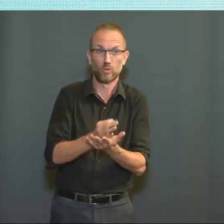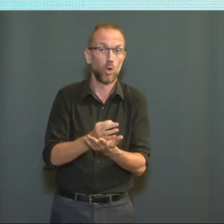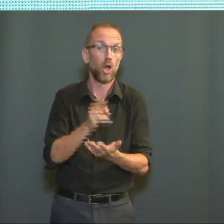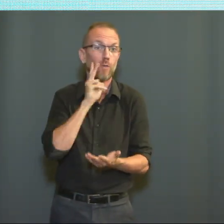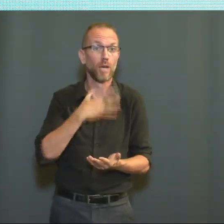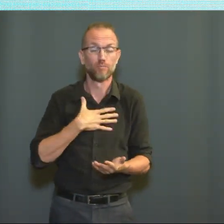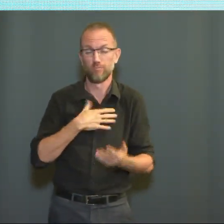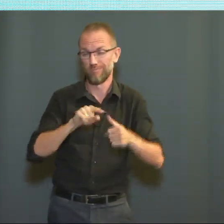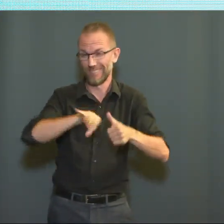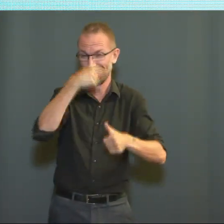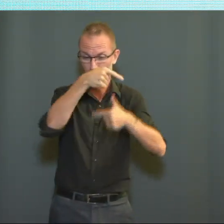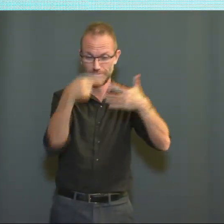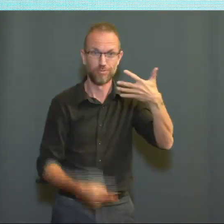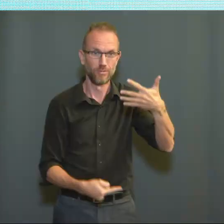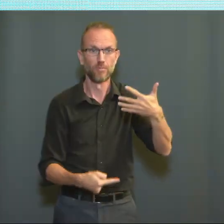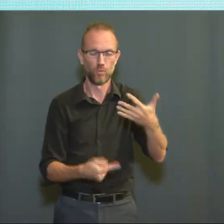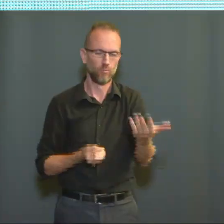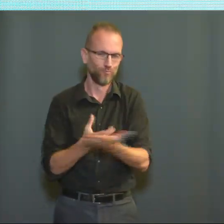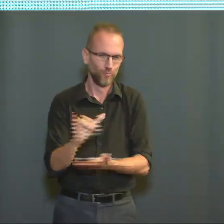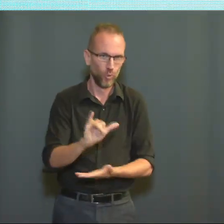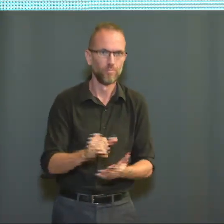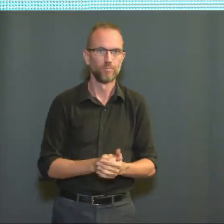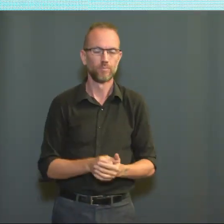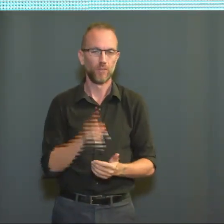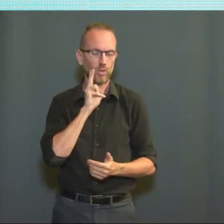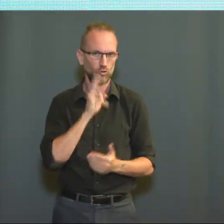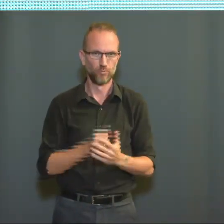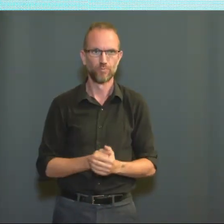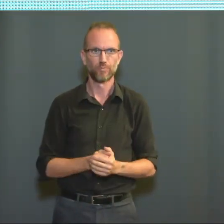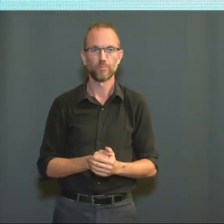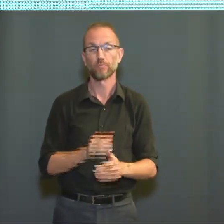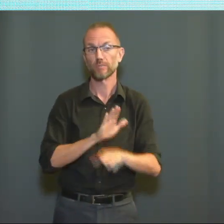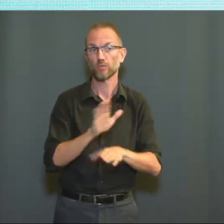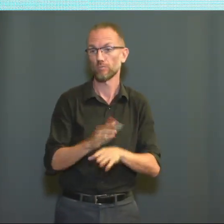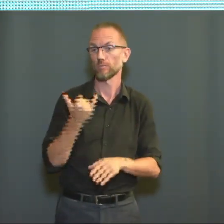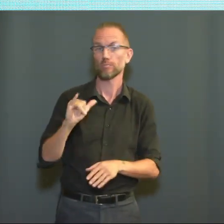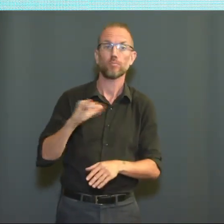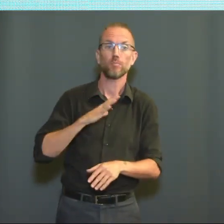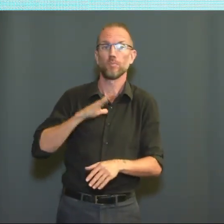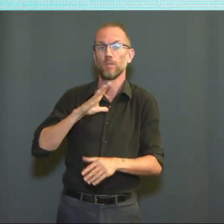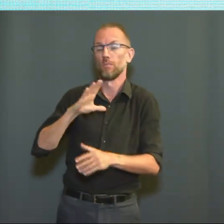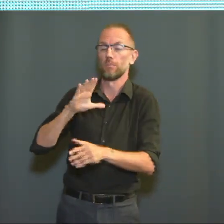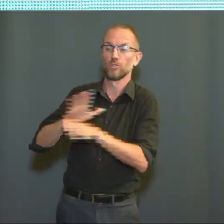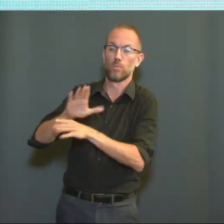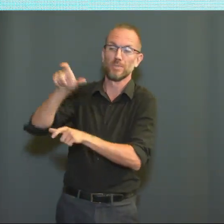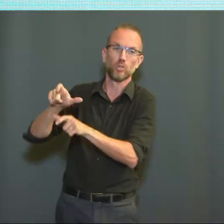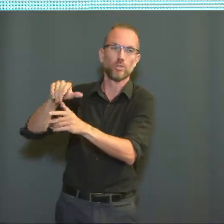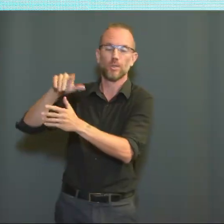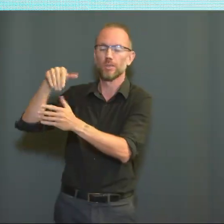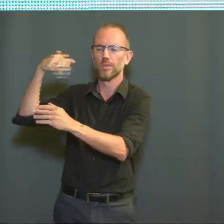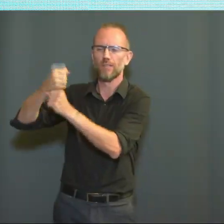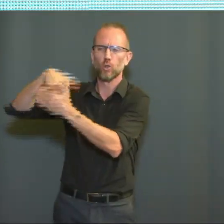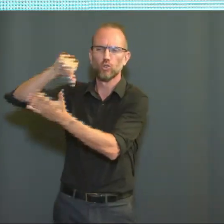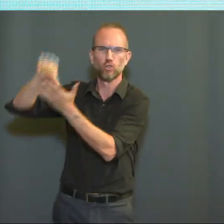souligner. Si un agent du centre de contact vous appelle après un résultat positif